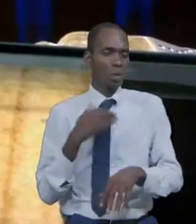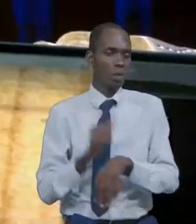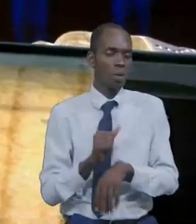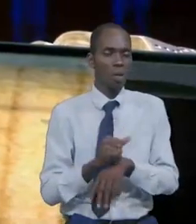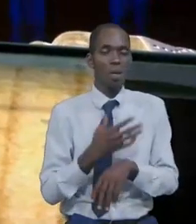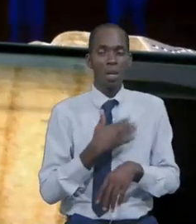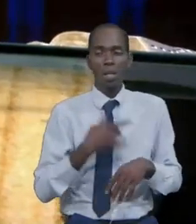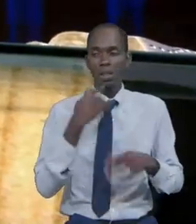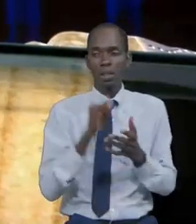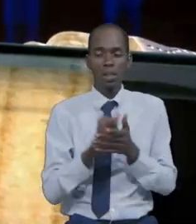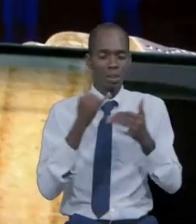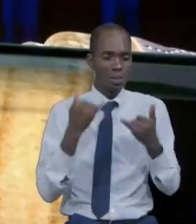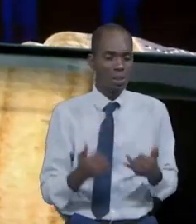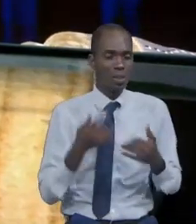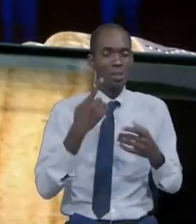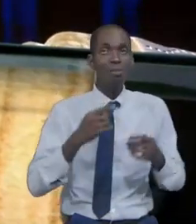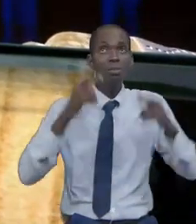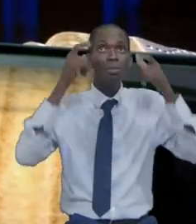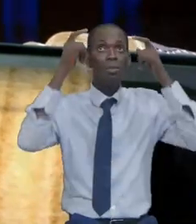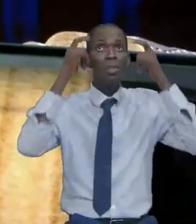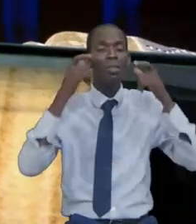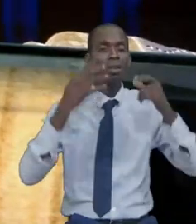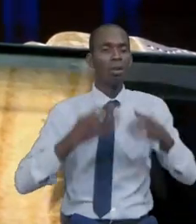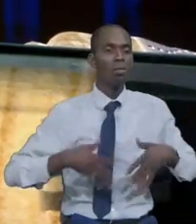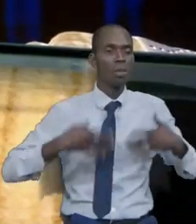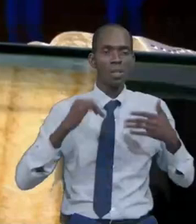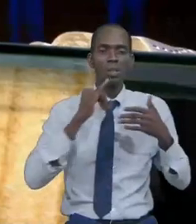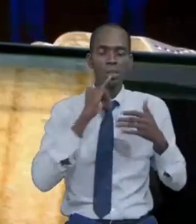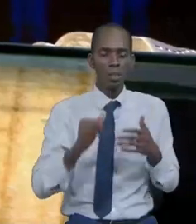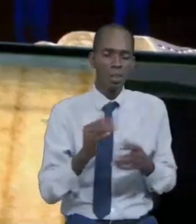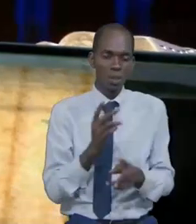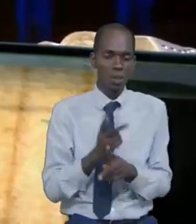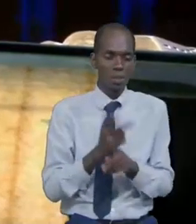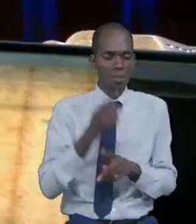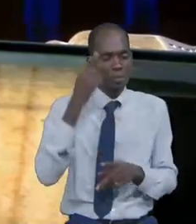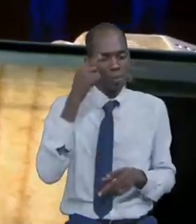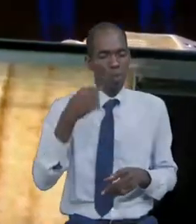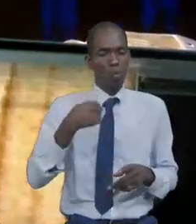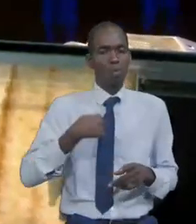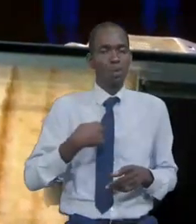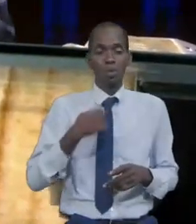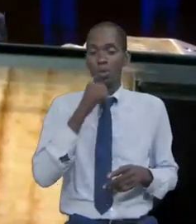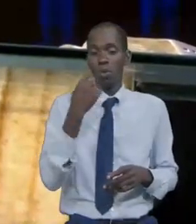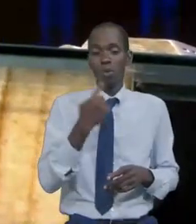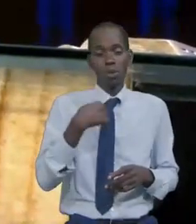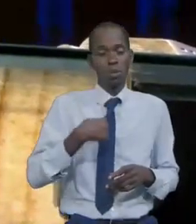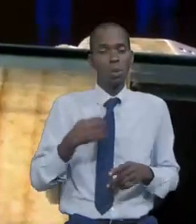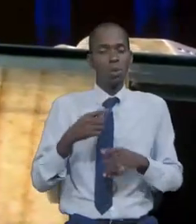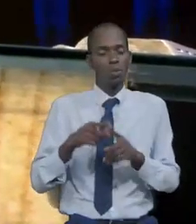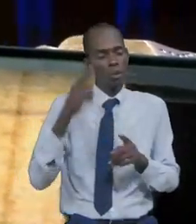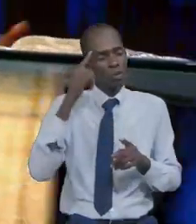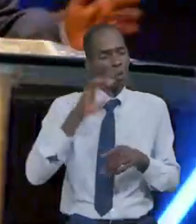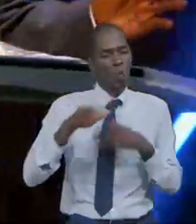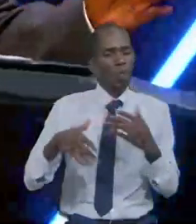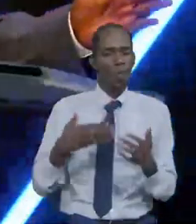une couronne, la couronne de justice m'est réservée non seulement à moi, mais à tous ceux qui auront